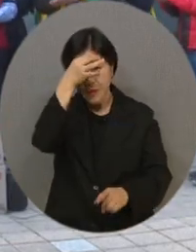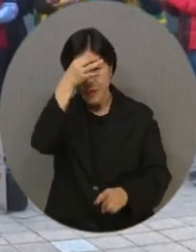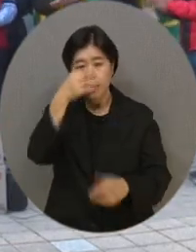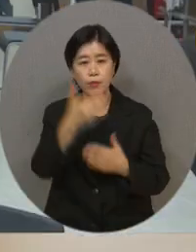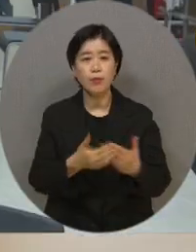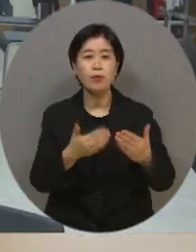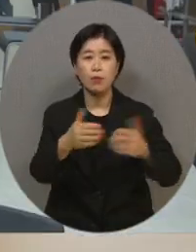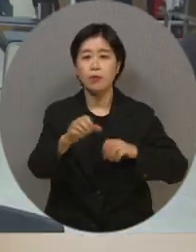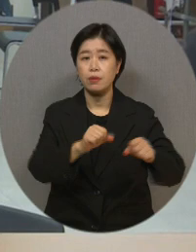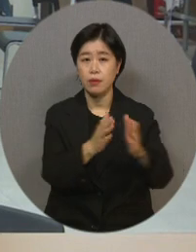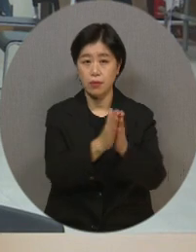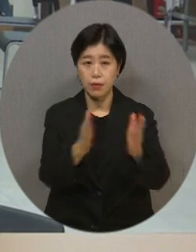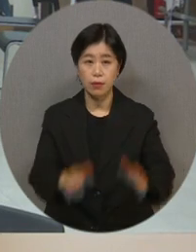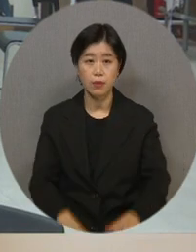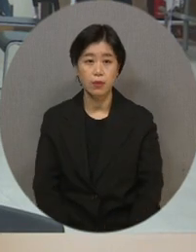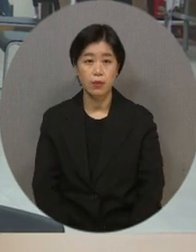진행됐습니다.